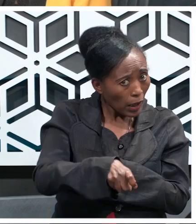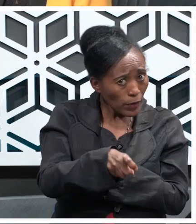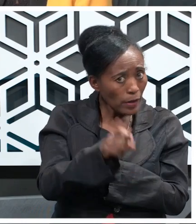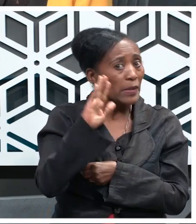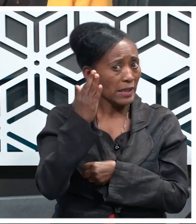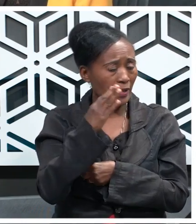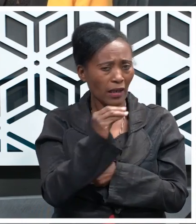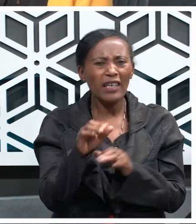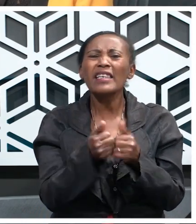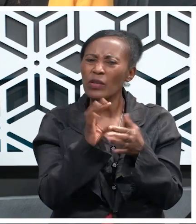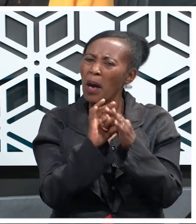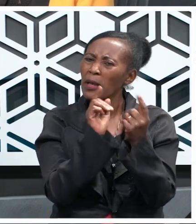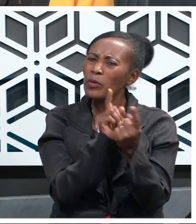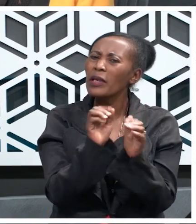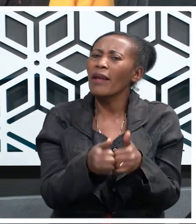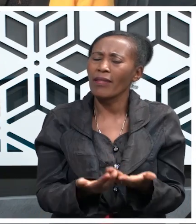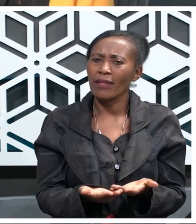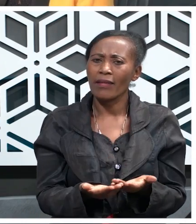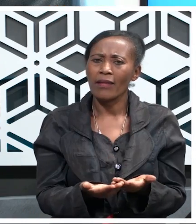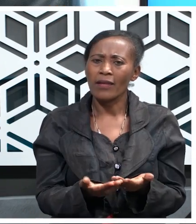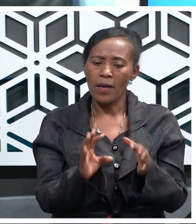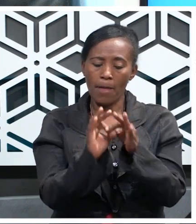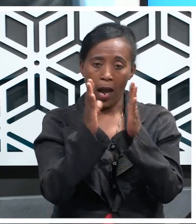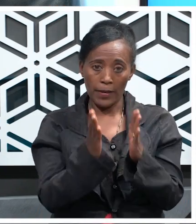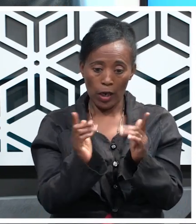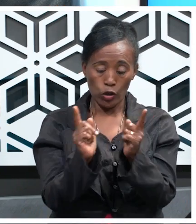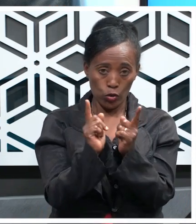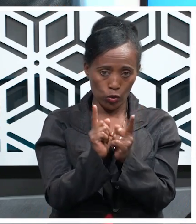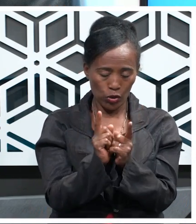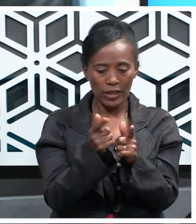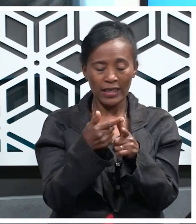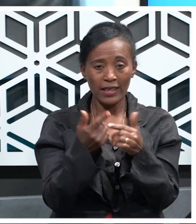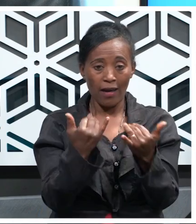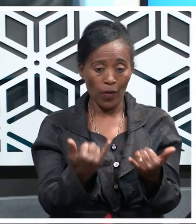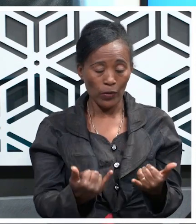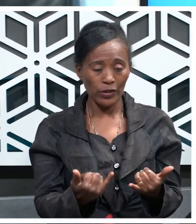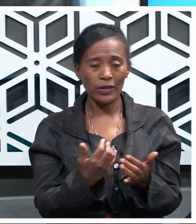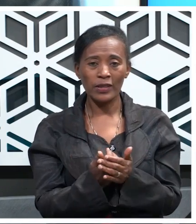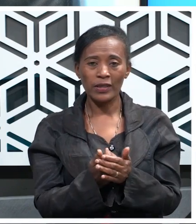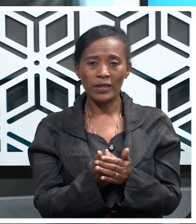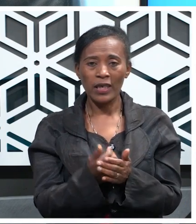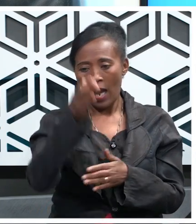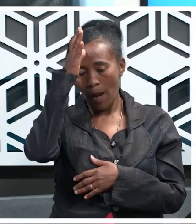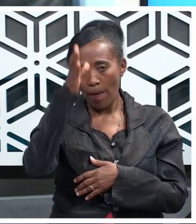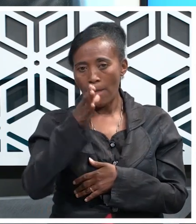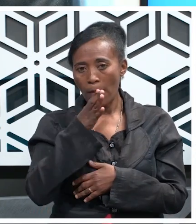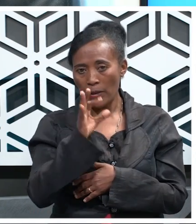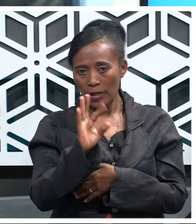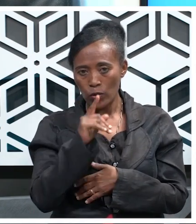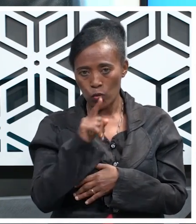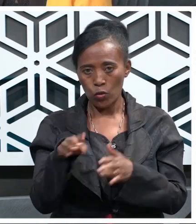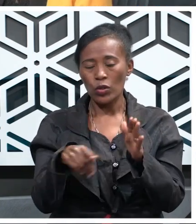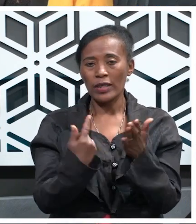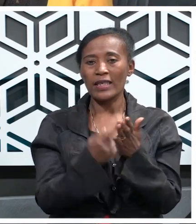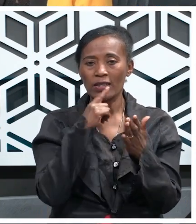ማጠናከር ተገቢ ነው የሚመስለኝና እንዴት ነሽ ማህበራዊ ግንኙነቶች ላይ ማህበራዊ ግንኙነቶች ላይ ያው እንግዲህ አሁን እናትና አባት